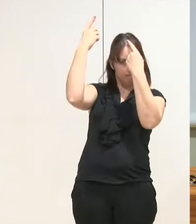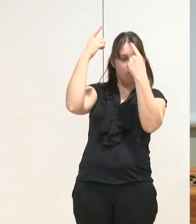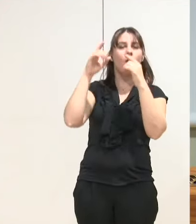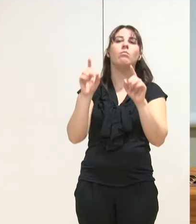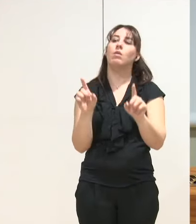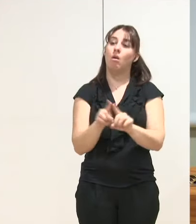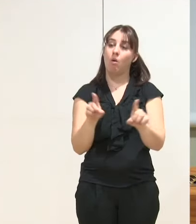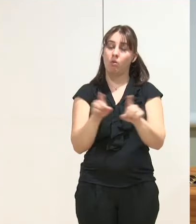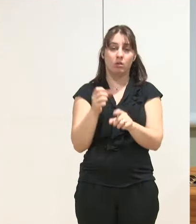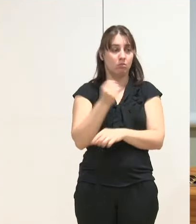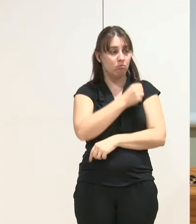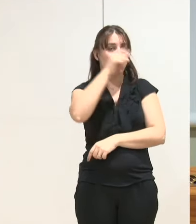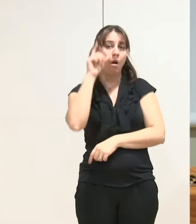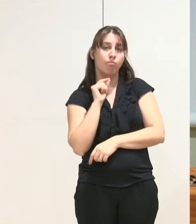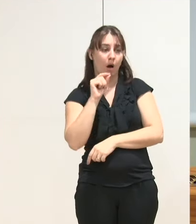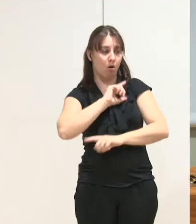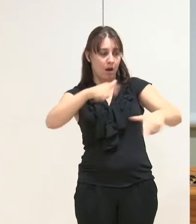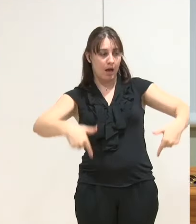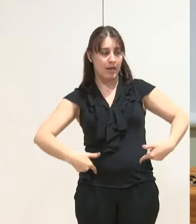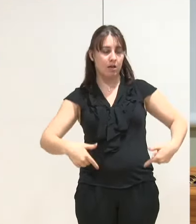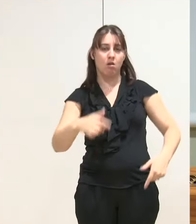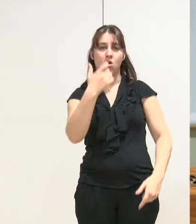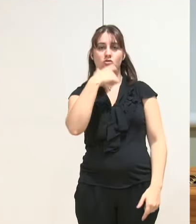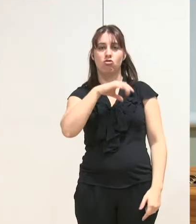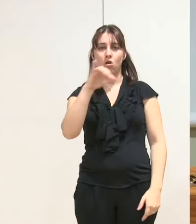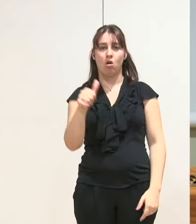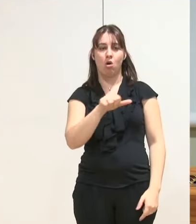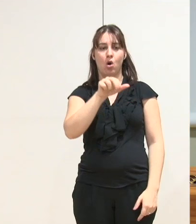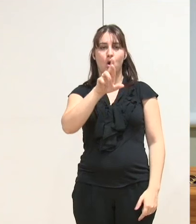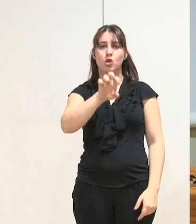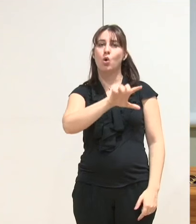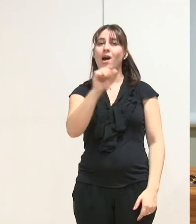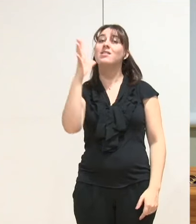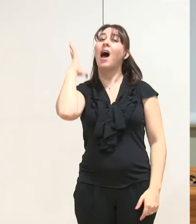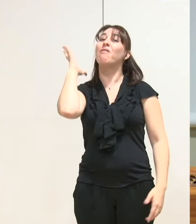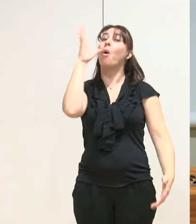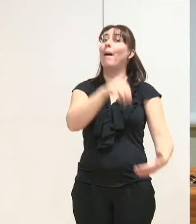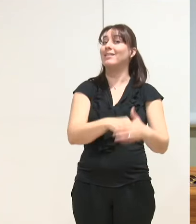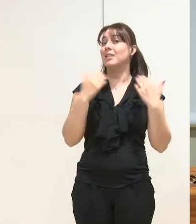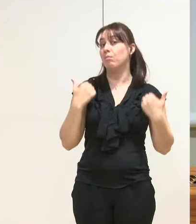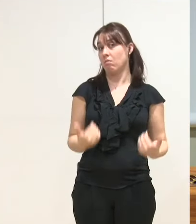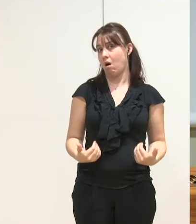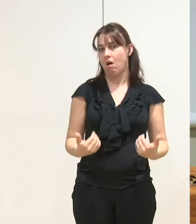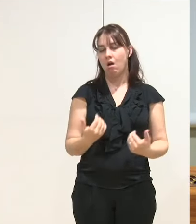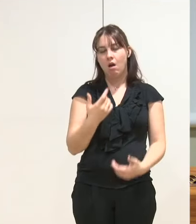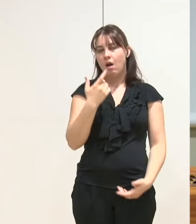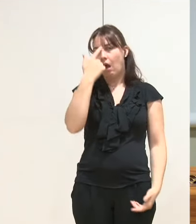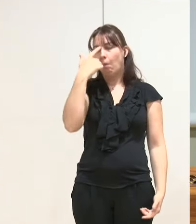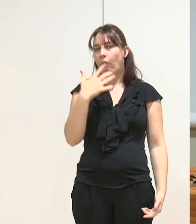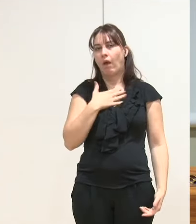également de parents de l'école Jean jurès dont je faisais partie et je crois que la